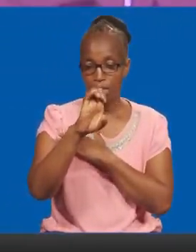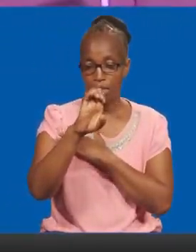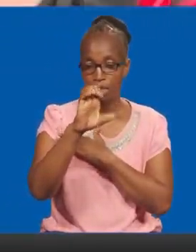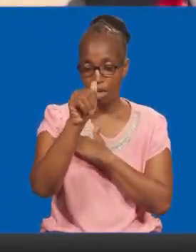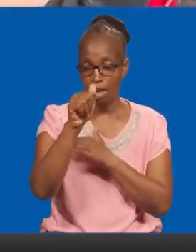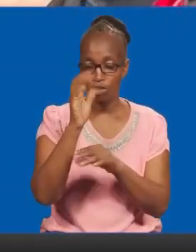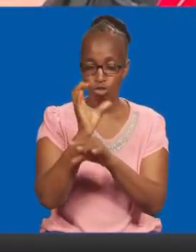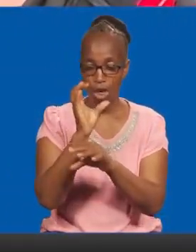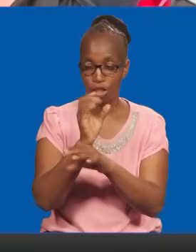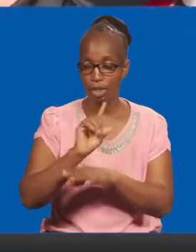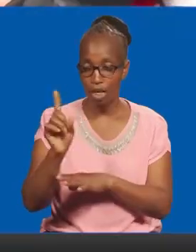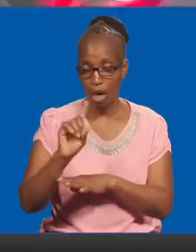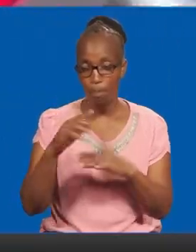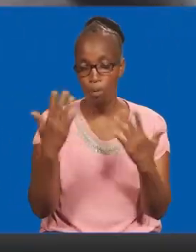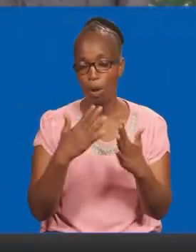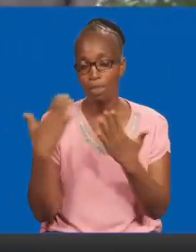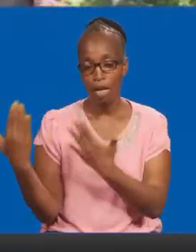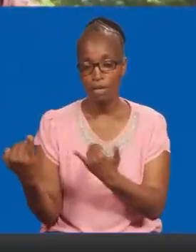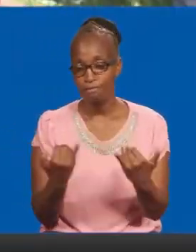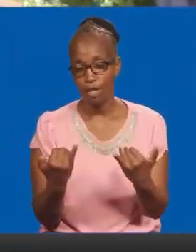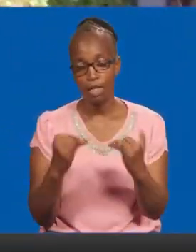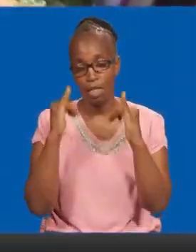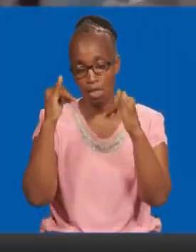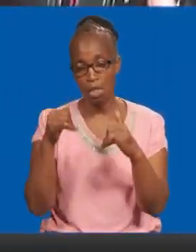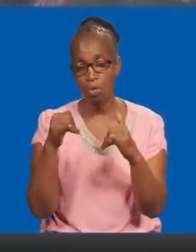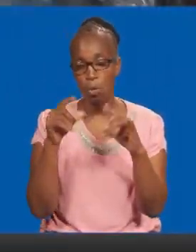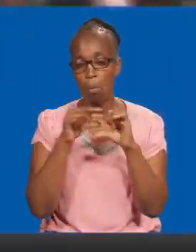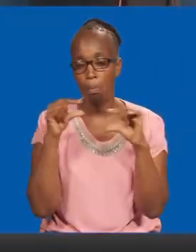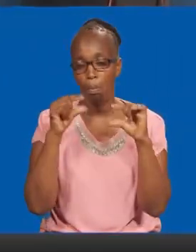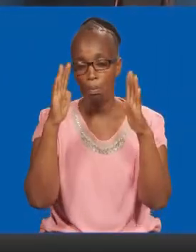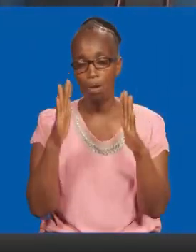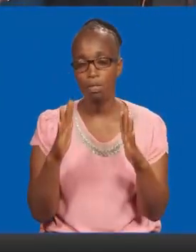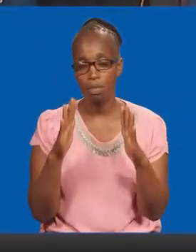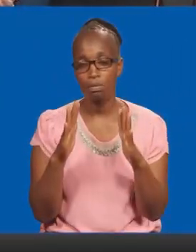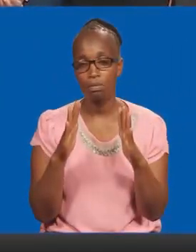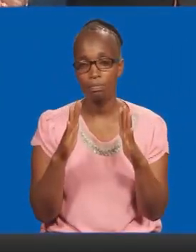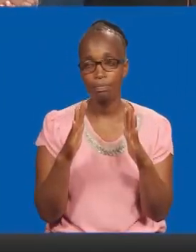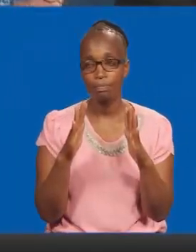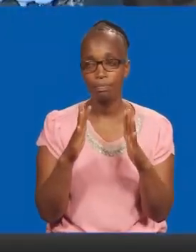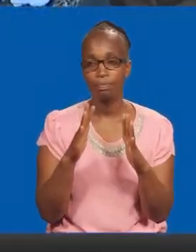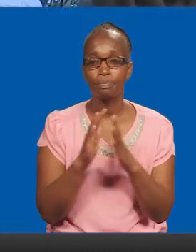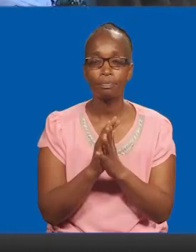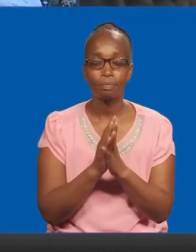katika hafla ya maombi na kumkaribisha mchungaji mpya Reverend David Chege.